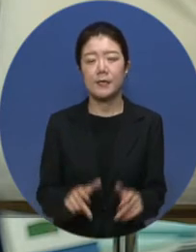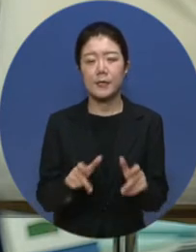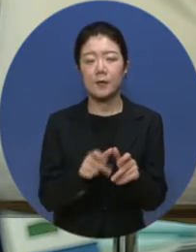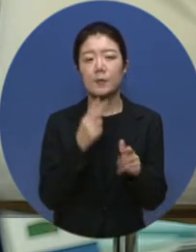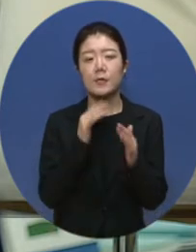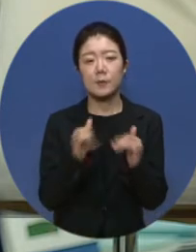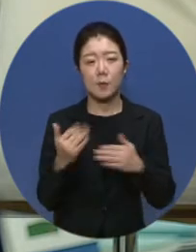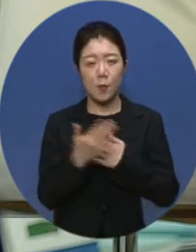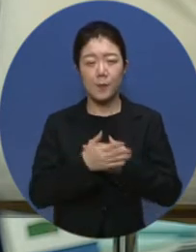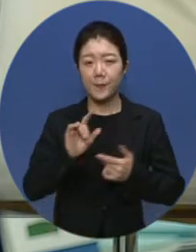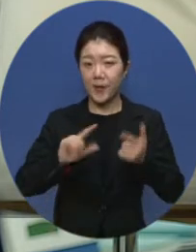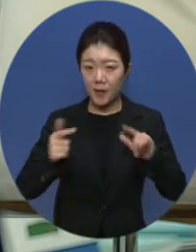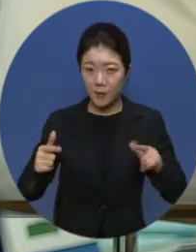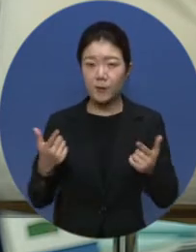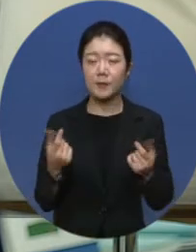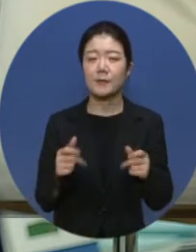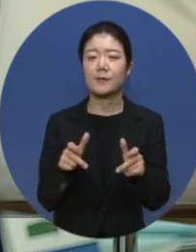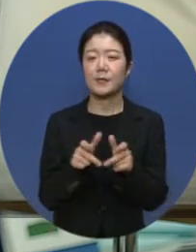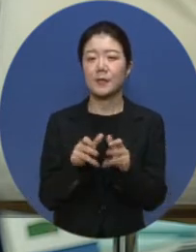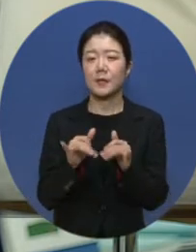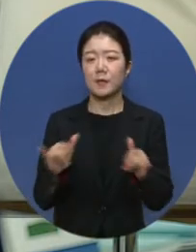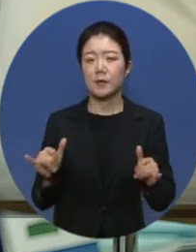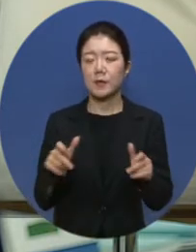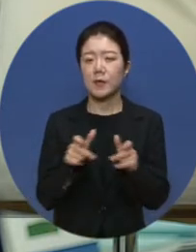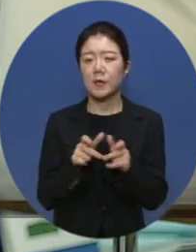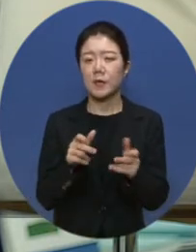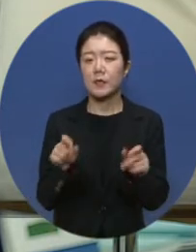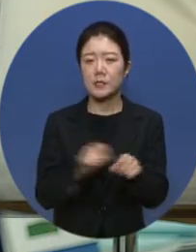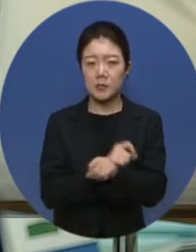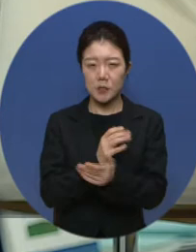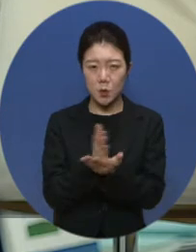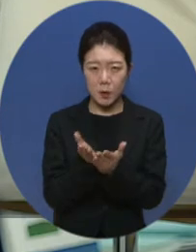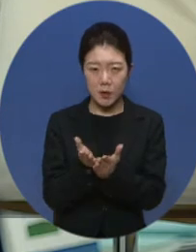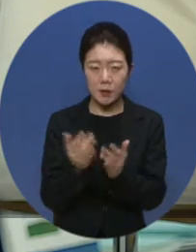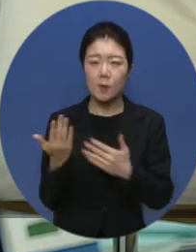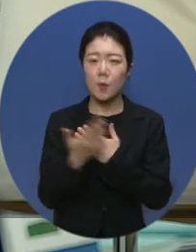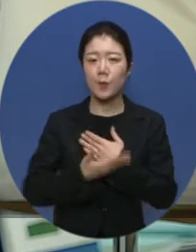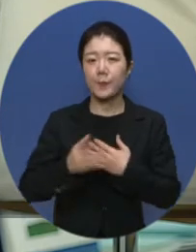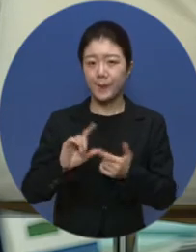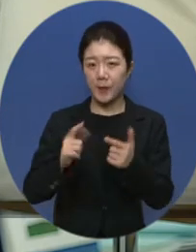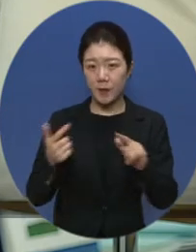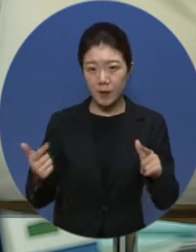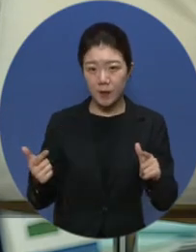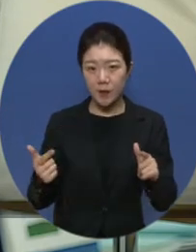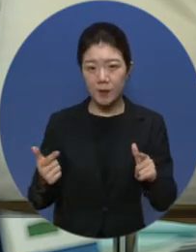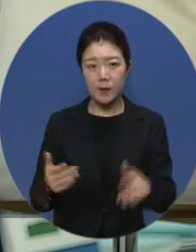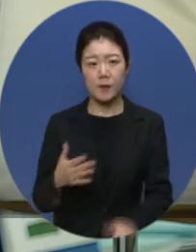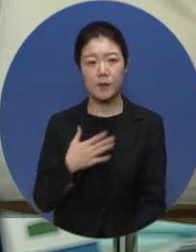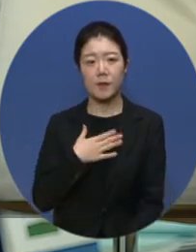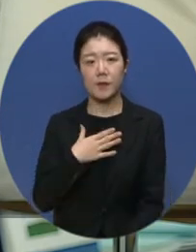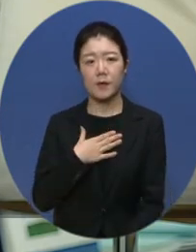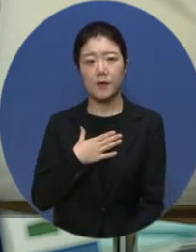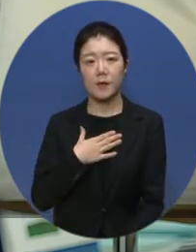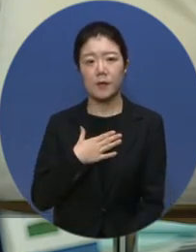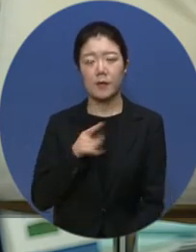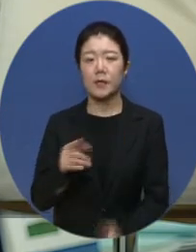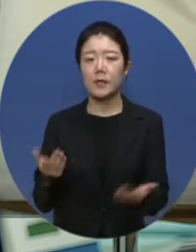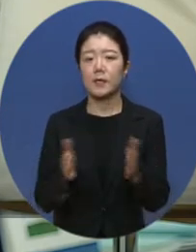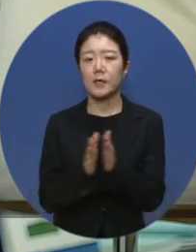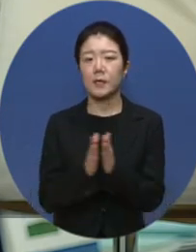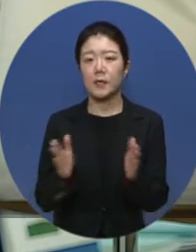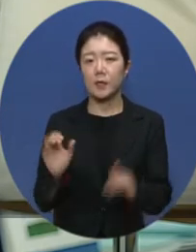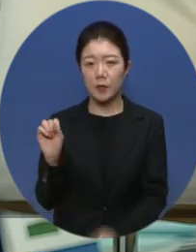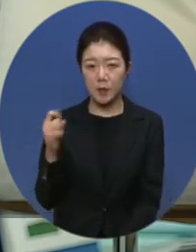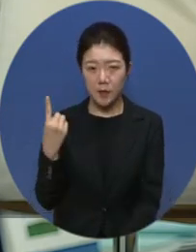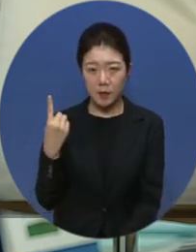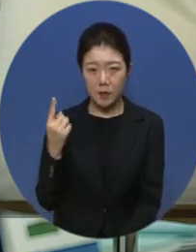비장애인들도 몸이 다르듯이 장애인들도 그 장애 유형에 따라서 몸이 다 다르거든요. 근데 이제 제가 저 시작하게 된